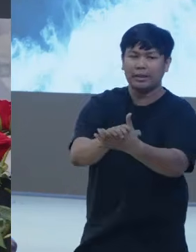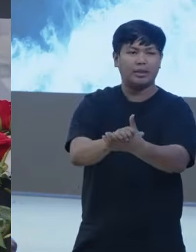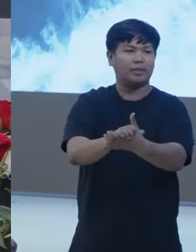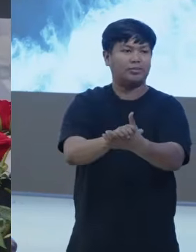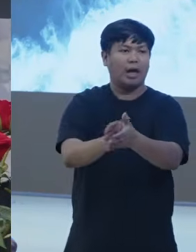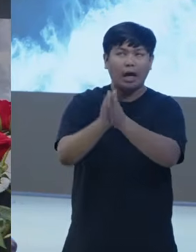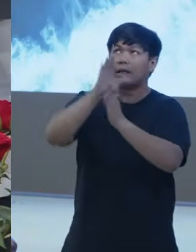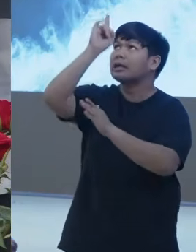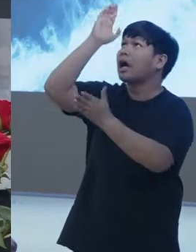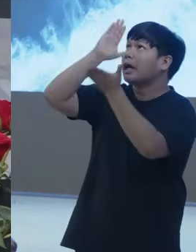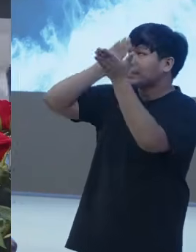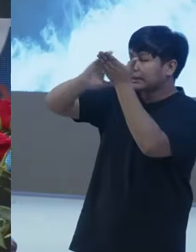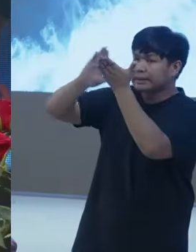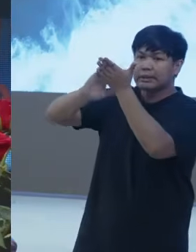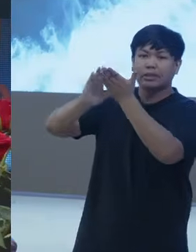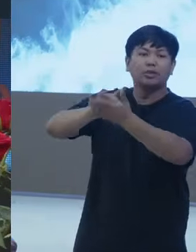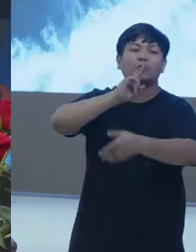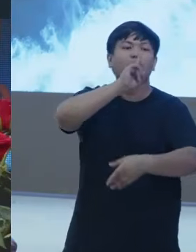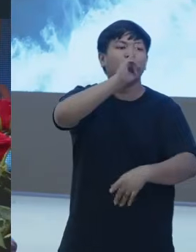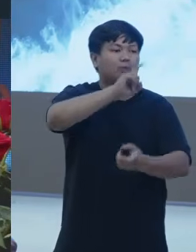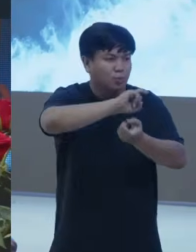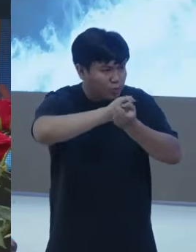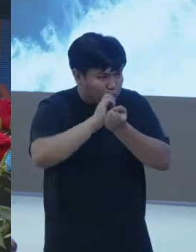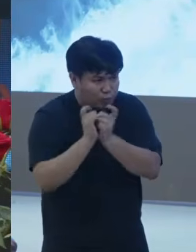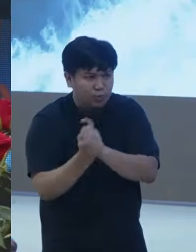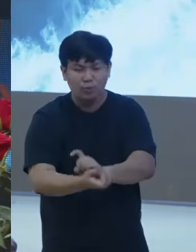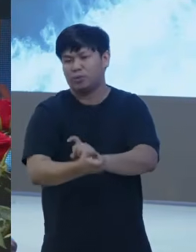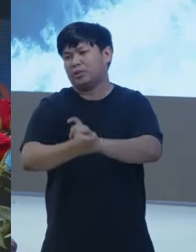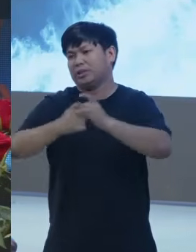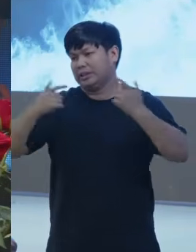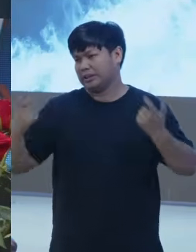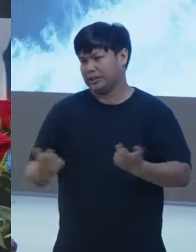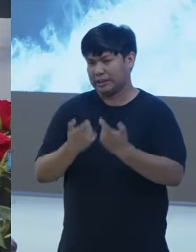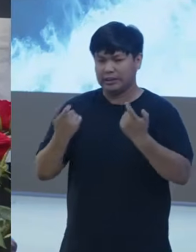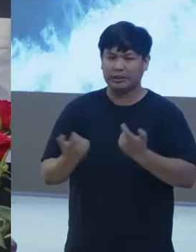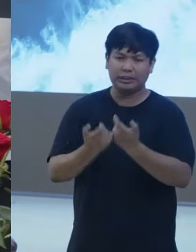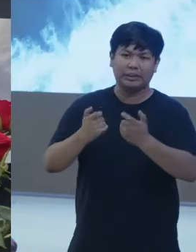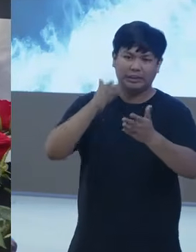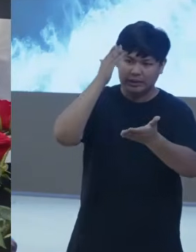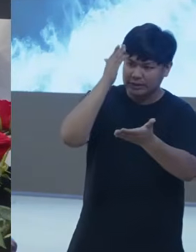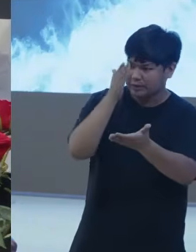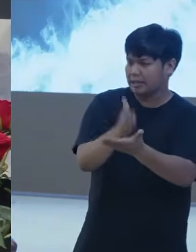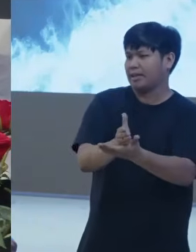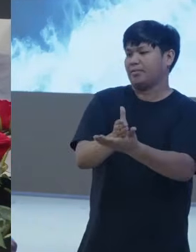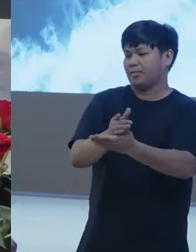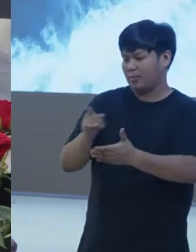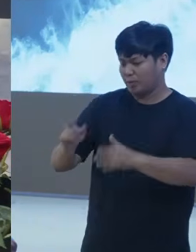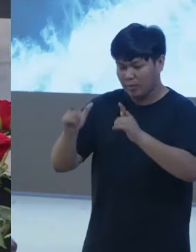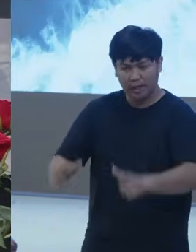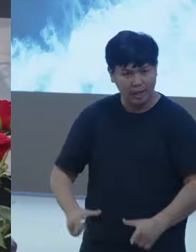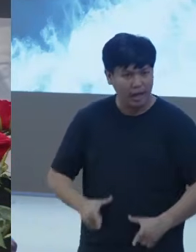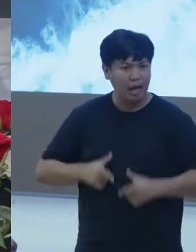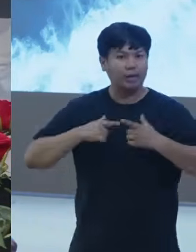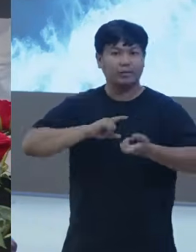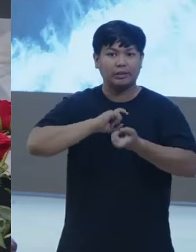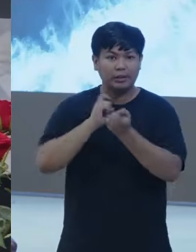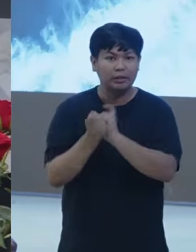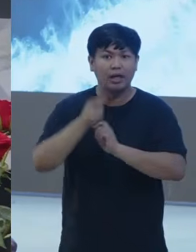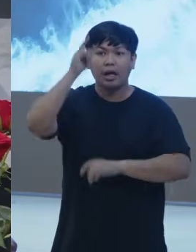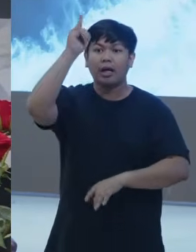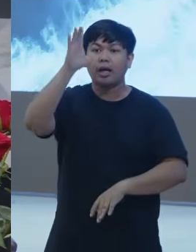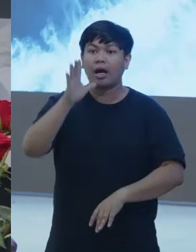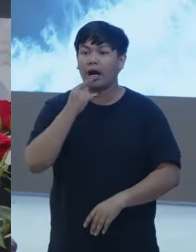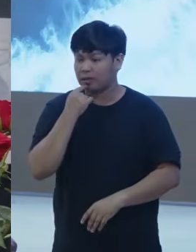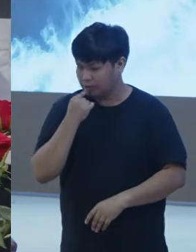ay nagresulta sa tunay at taos-pusong pagsisisi at pagbabago ng buhay na sinuklian ng Diyos